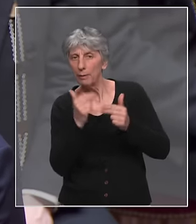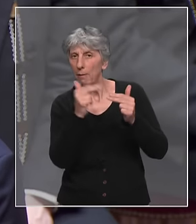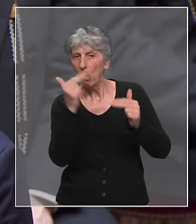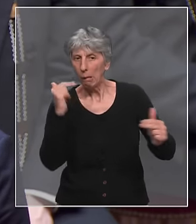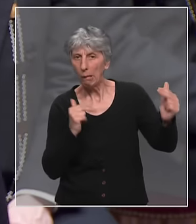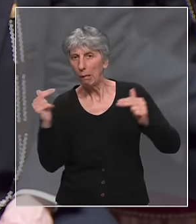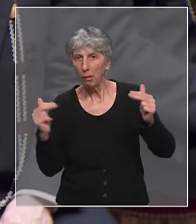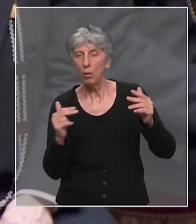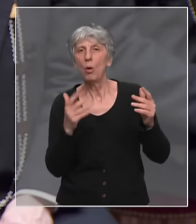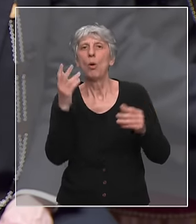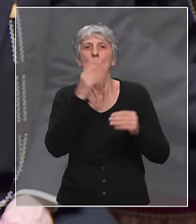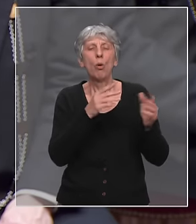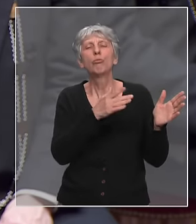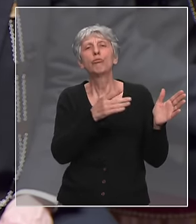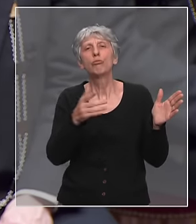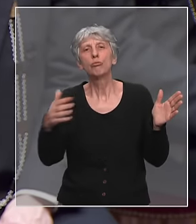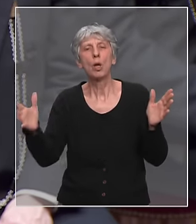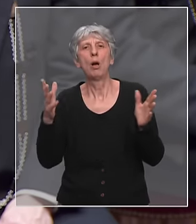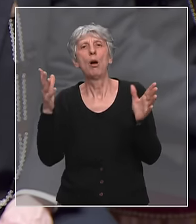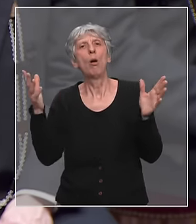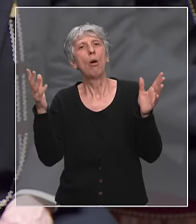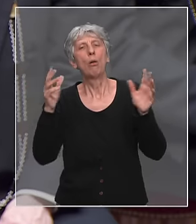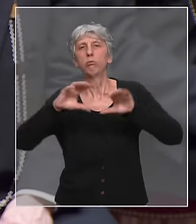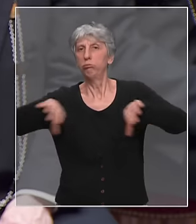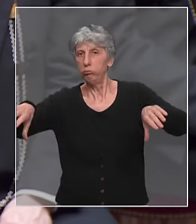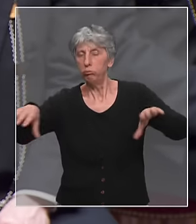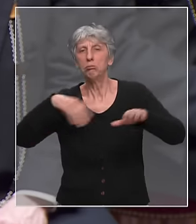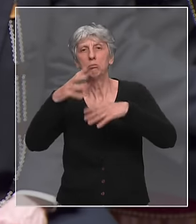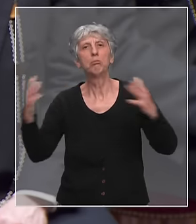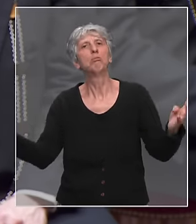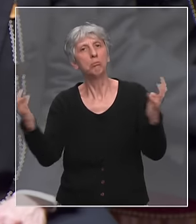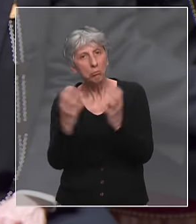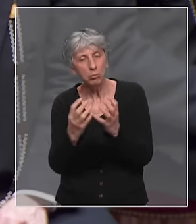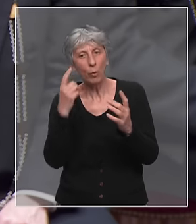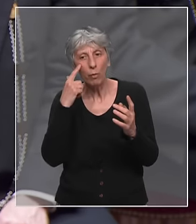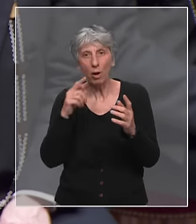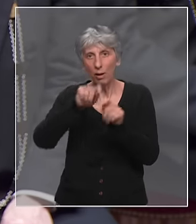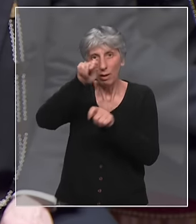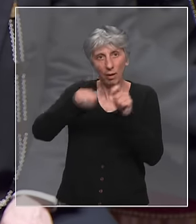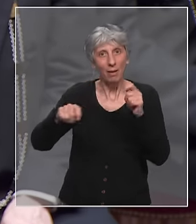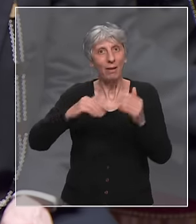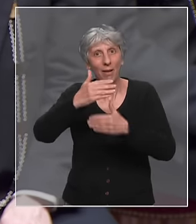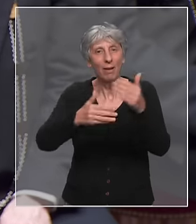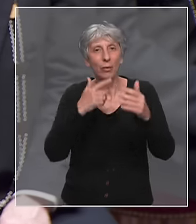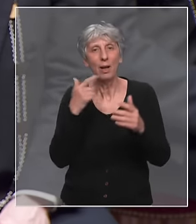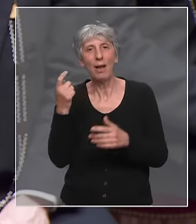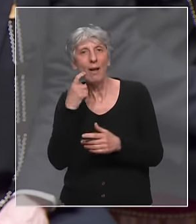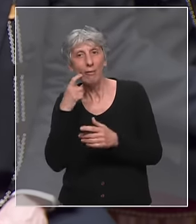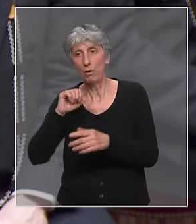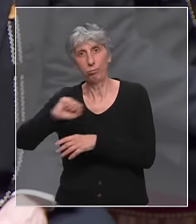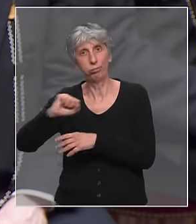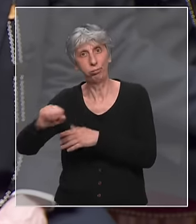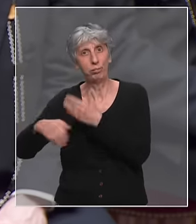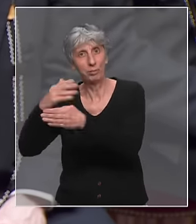l'année, il y ait aussi cours en groupe classe pour évaluer les progressions des élèves, puisque l'objectif, c'est bien que les élèves puissent changer de groupe, parce que l'objectif,